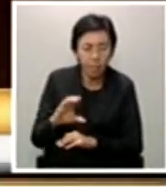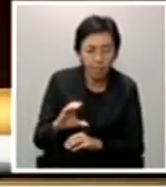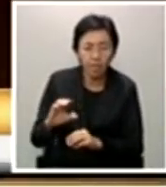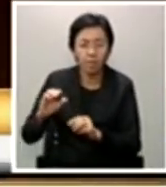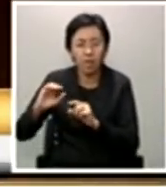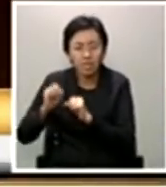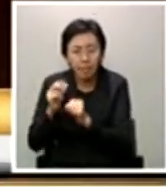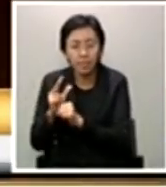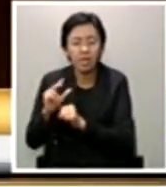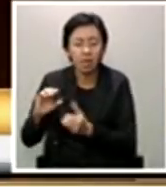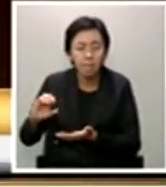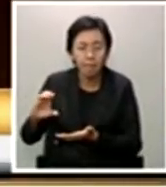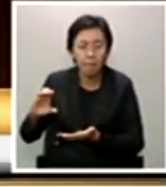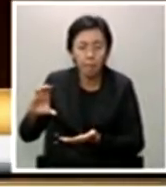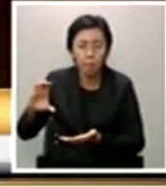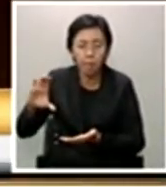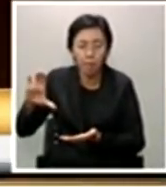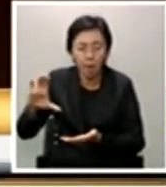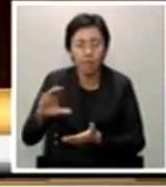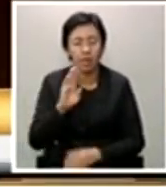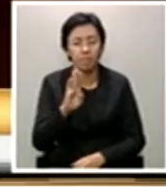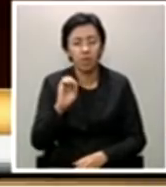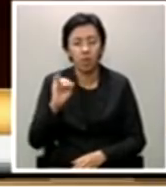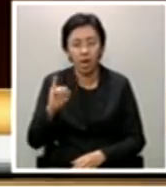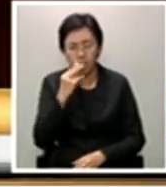เลย ท่านประธานครับ มัน